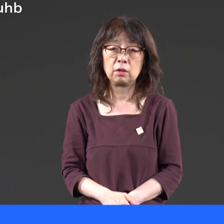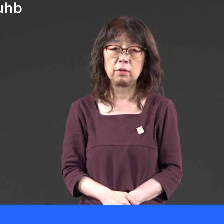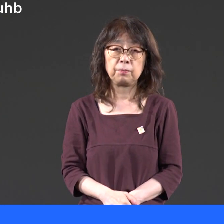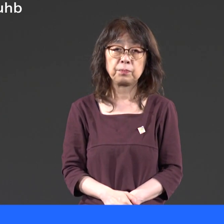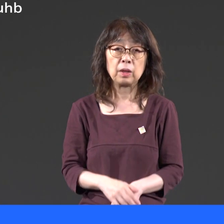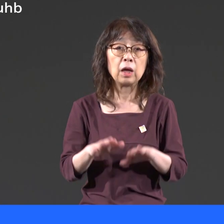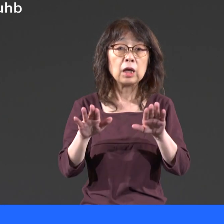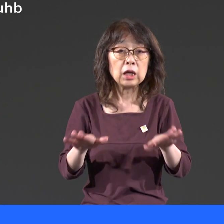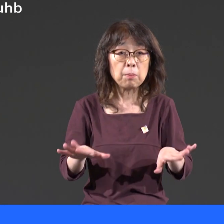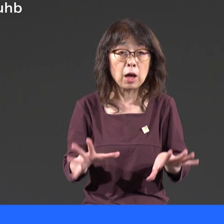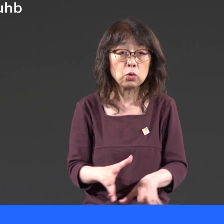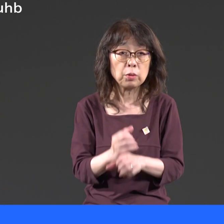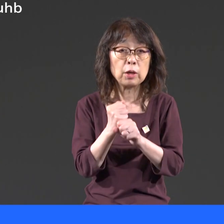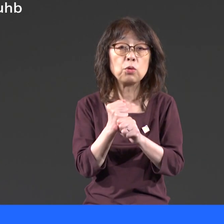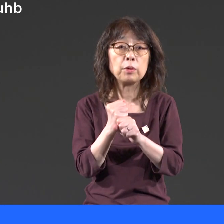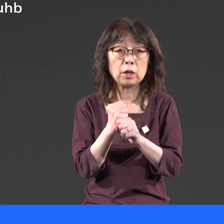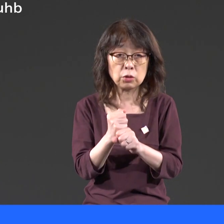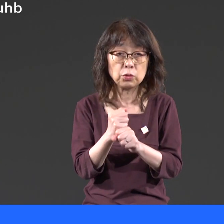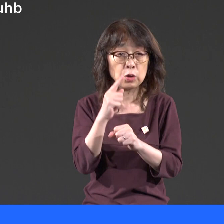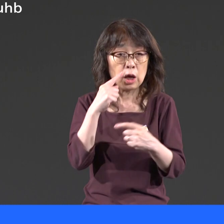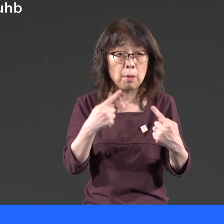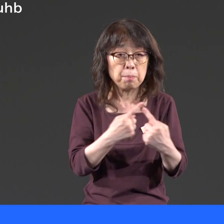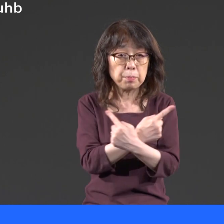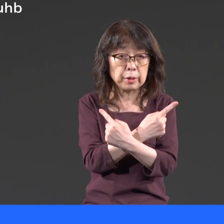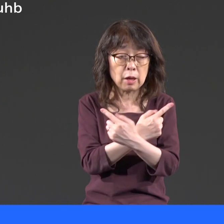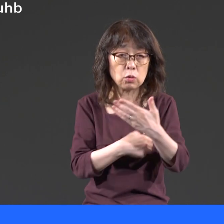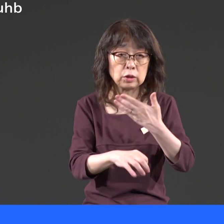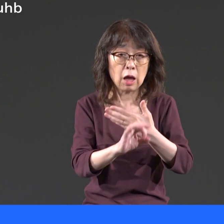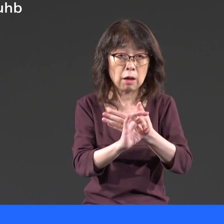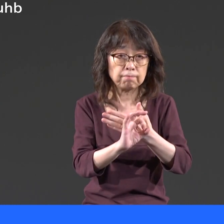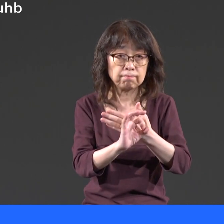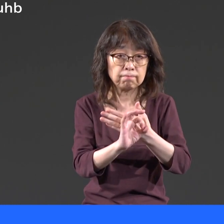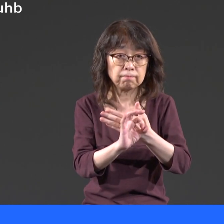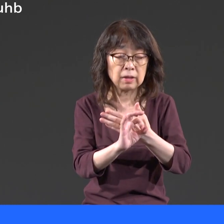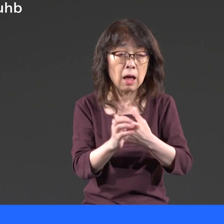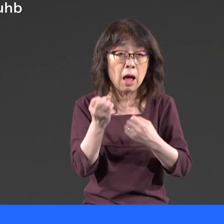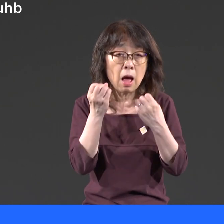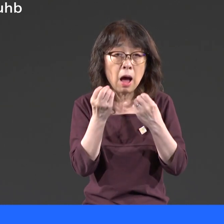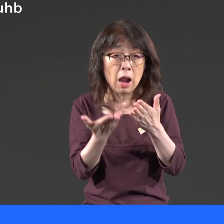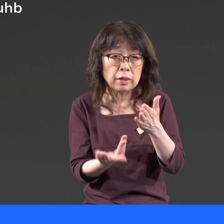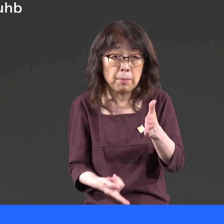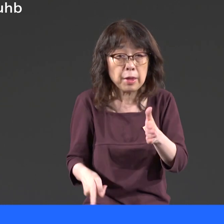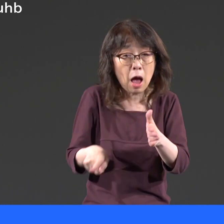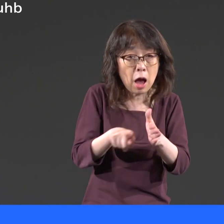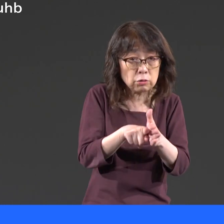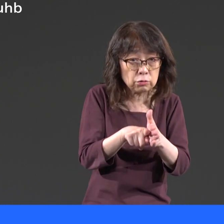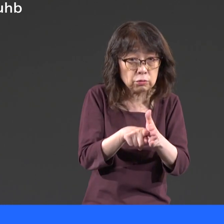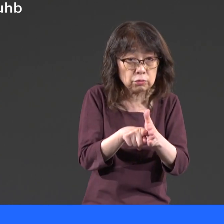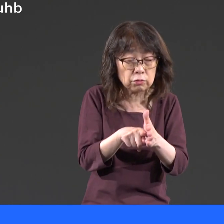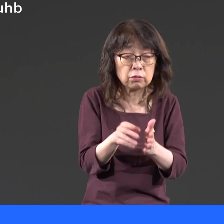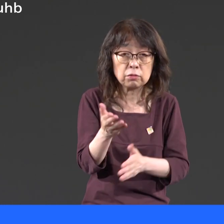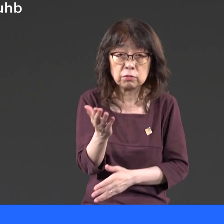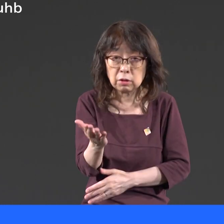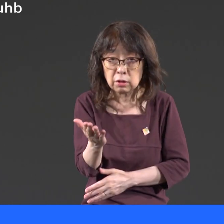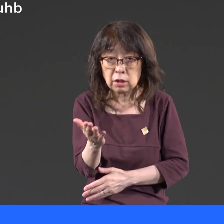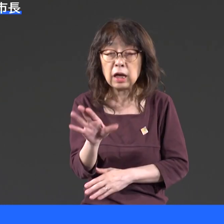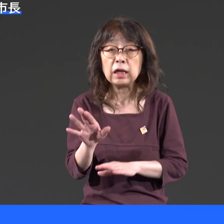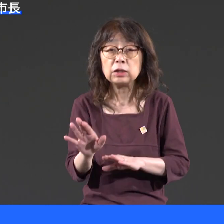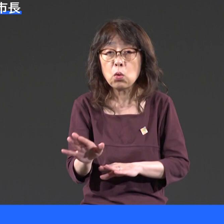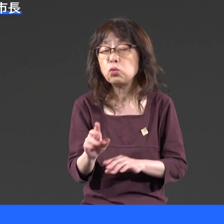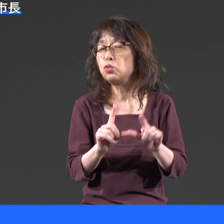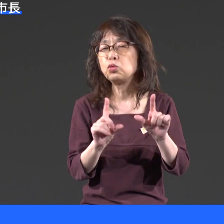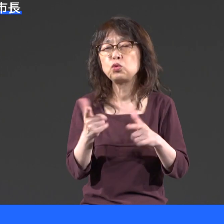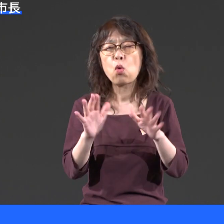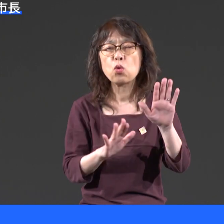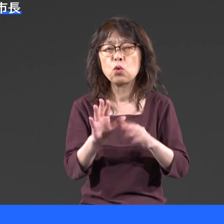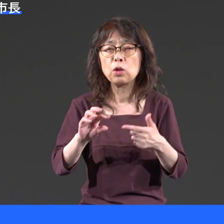取りまとめているその見直し案の部分にはそこは改めて入ってくるところではないという、 あのそういう状況ではないですけれども、ただ経費